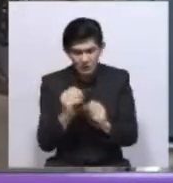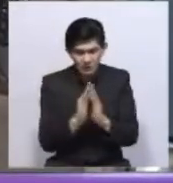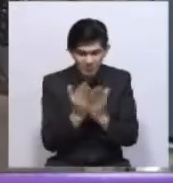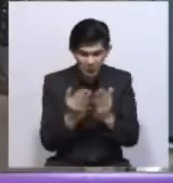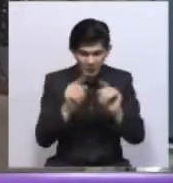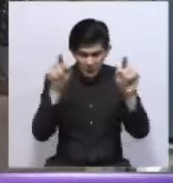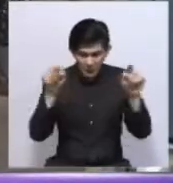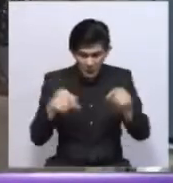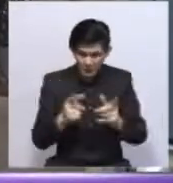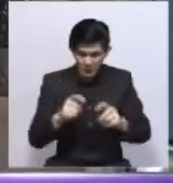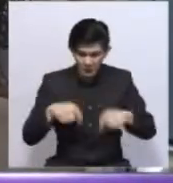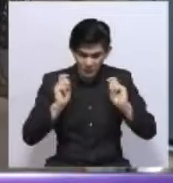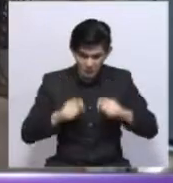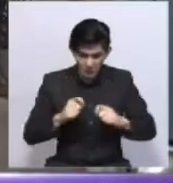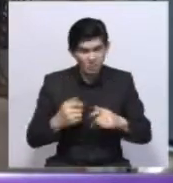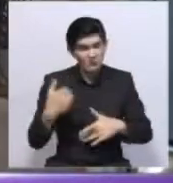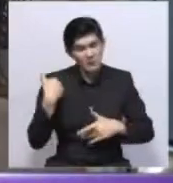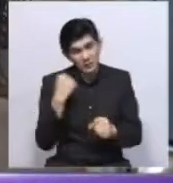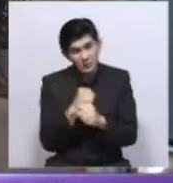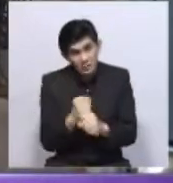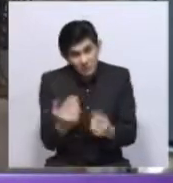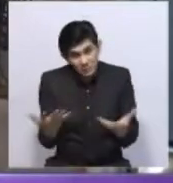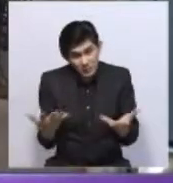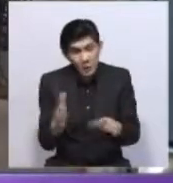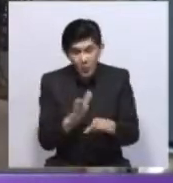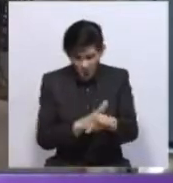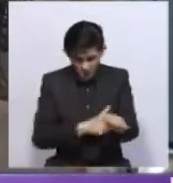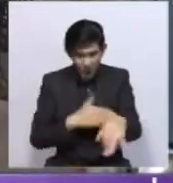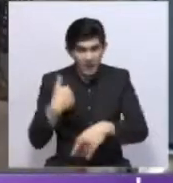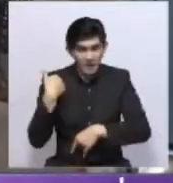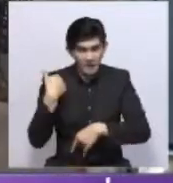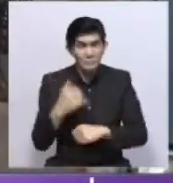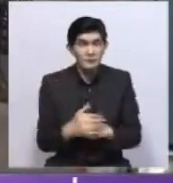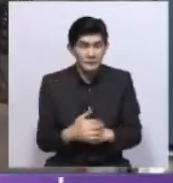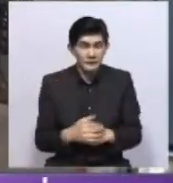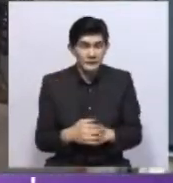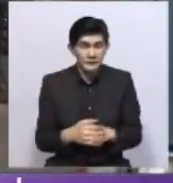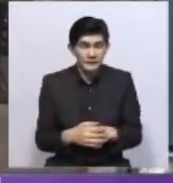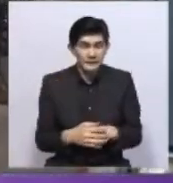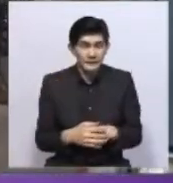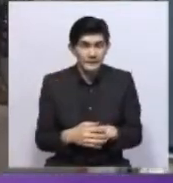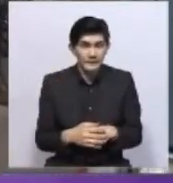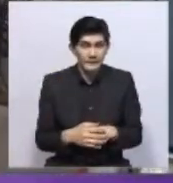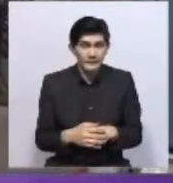ได้กว่าจะอนุมัติกว่าจะออกทำมาหากินก็ต้องใช้เวลาไปหลายวันครับ